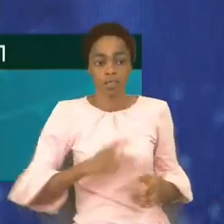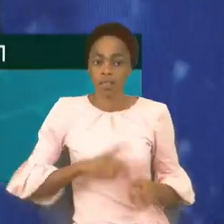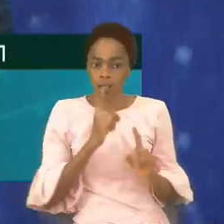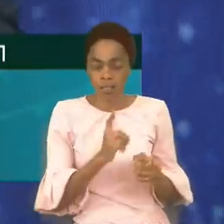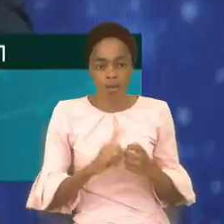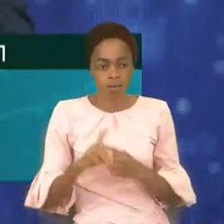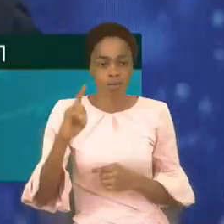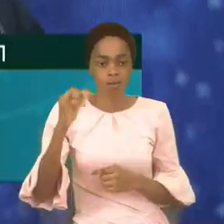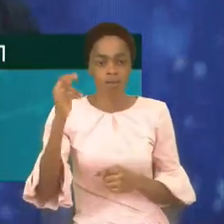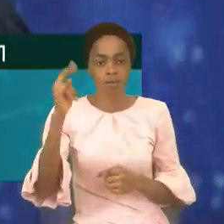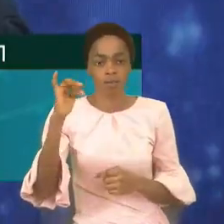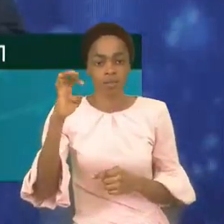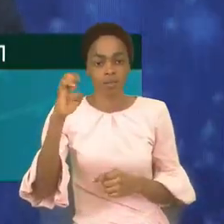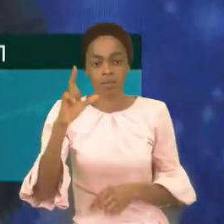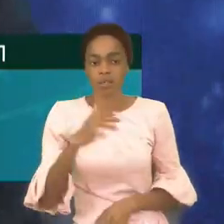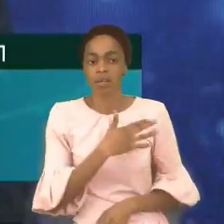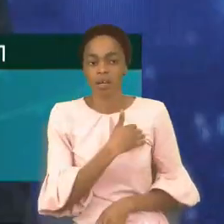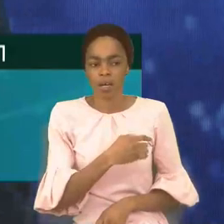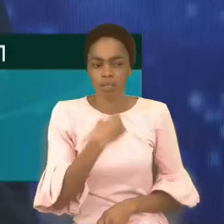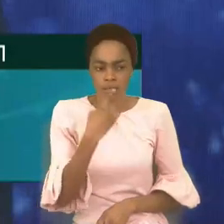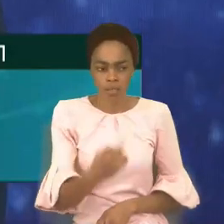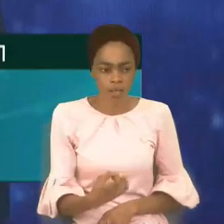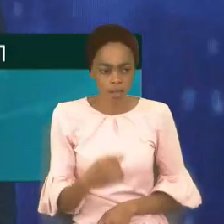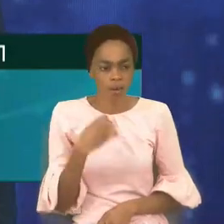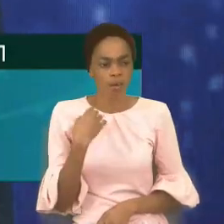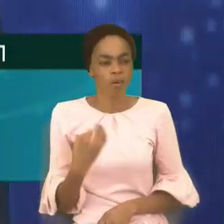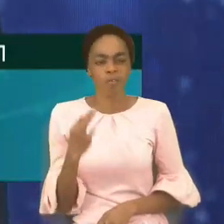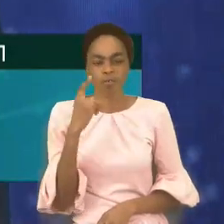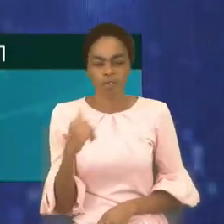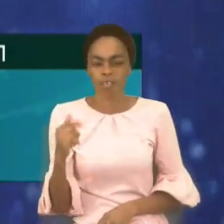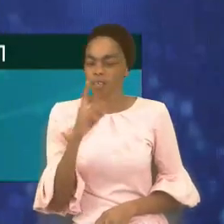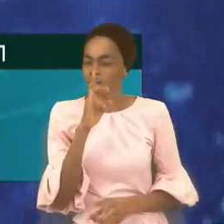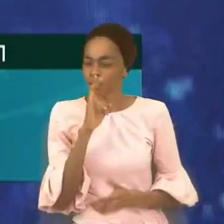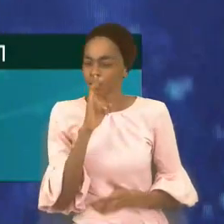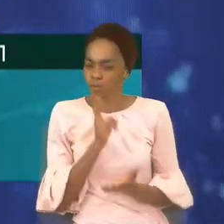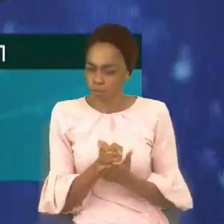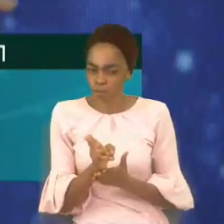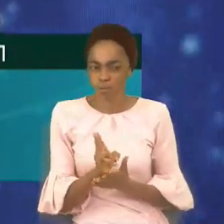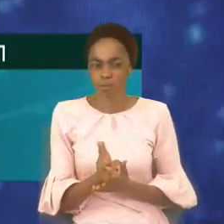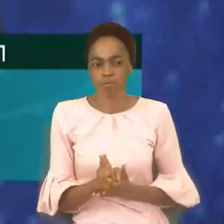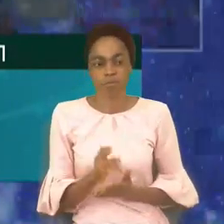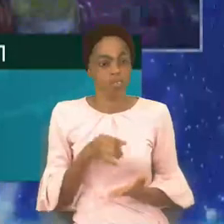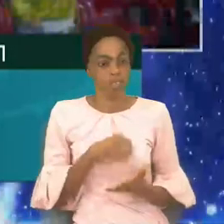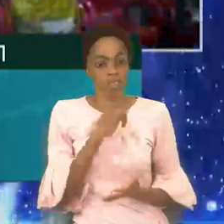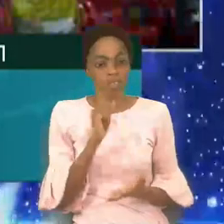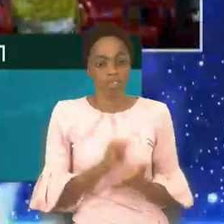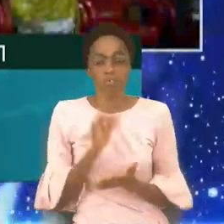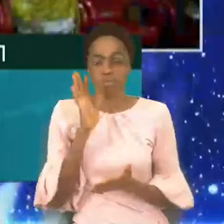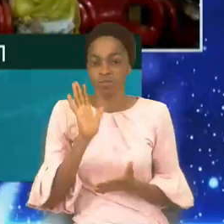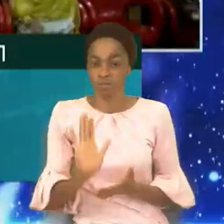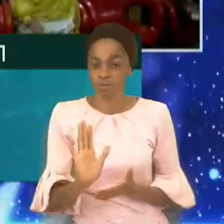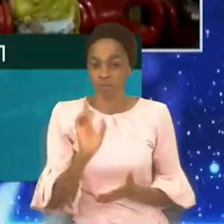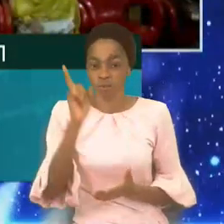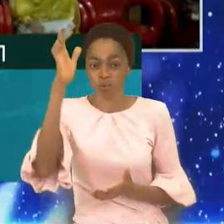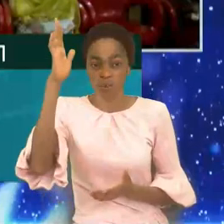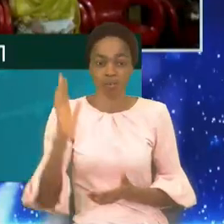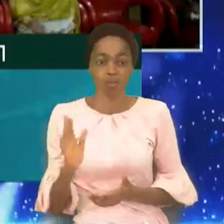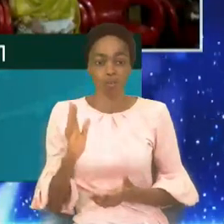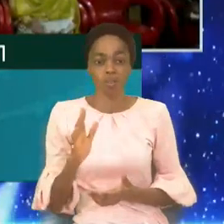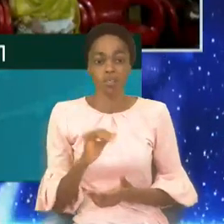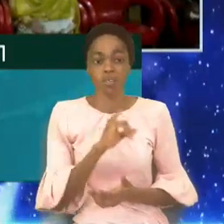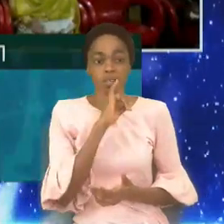Daniel et dit, « En vérité, votre Dieu est le Dieu des cieux, le